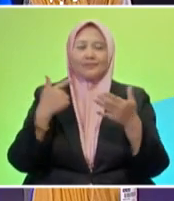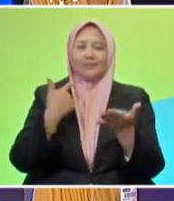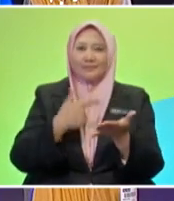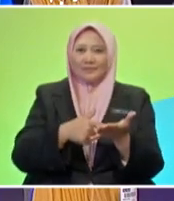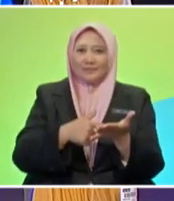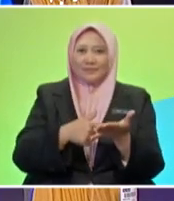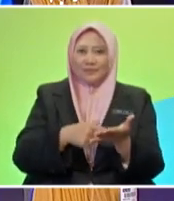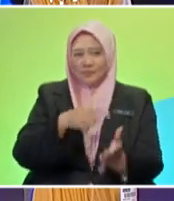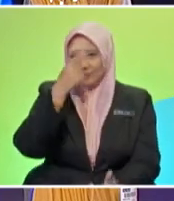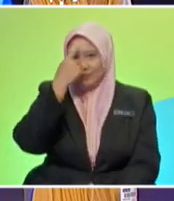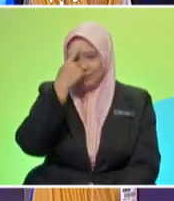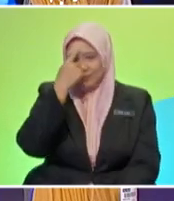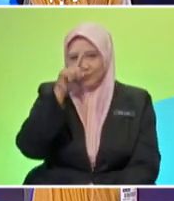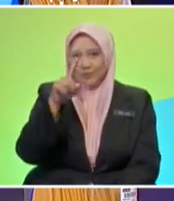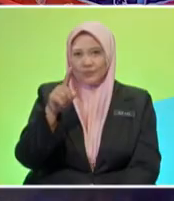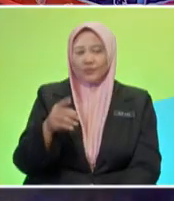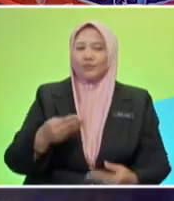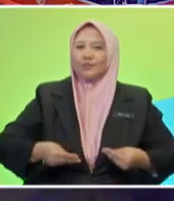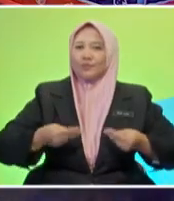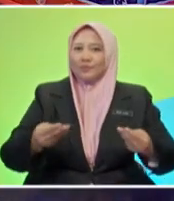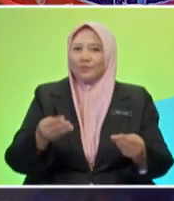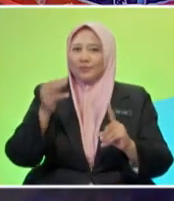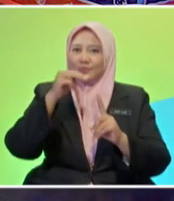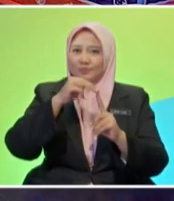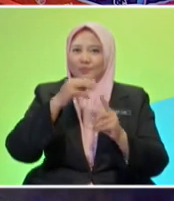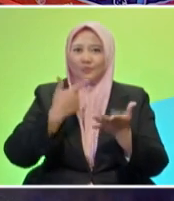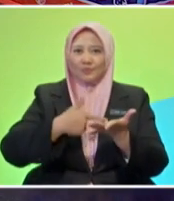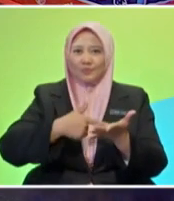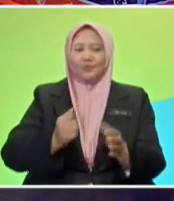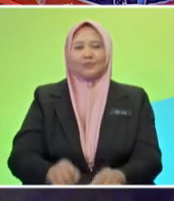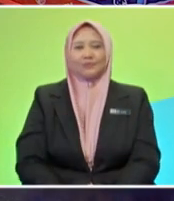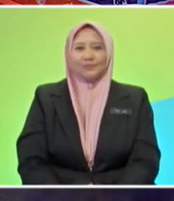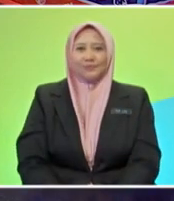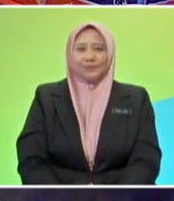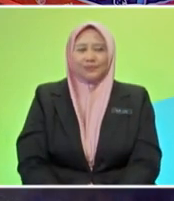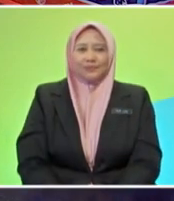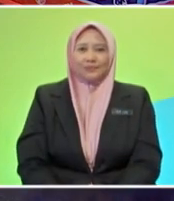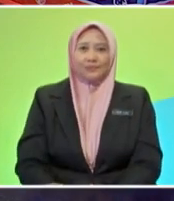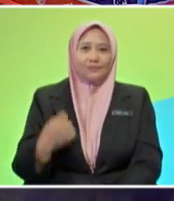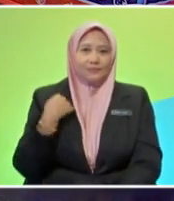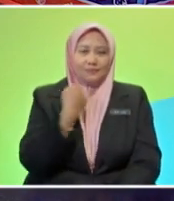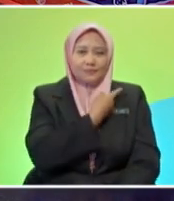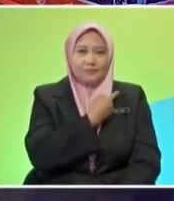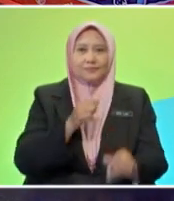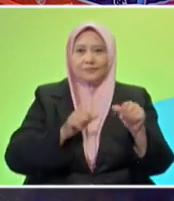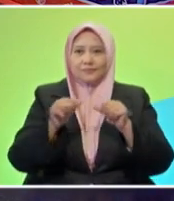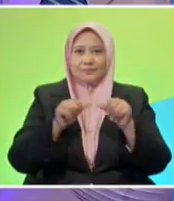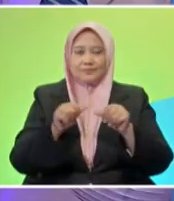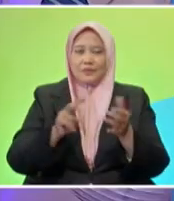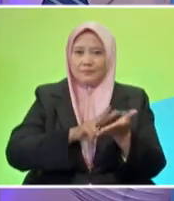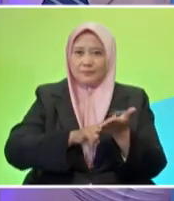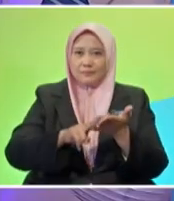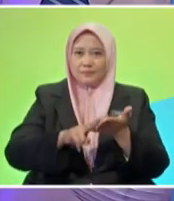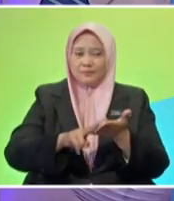juga wah kepada murid-murid. Jom cikgu kita teruskan. Jom Nisa. Ha, kita kini dalam aktiviti baca